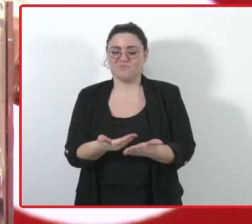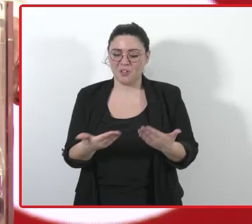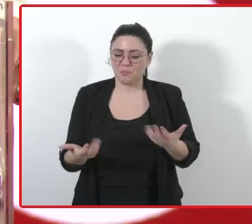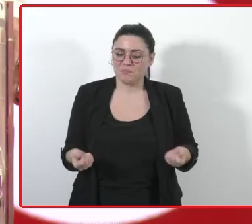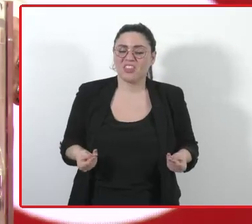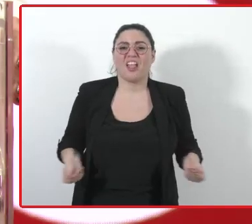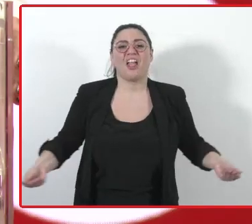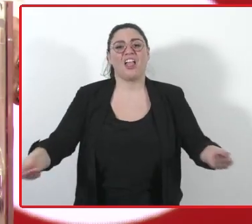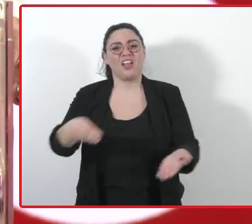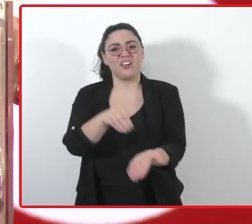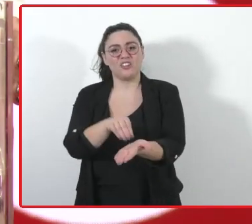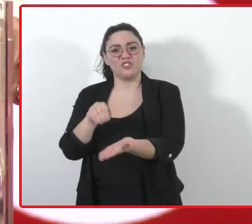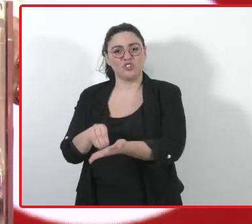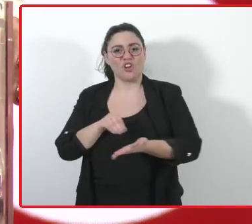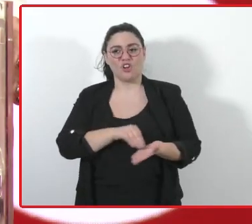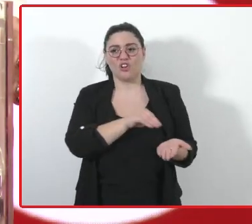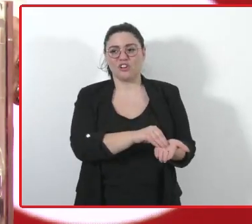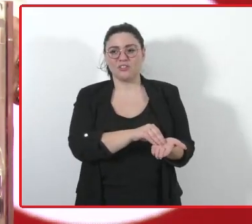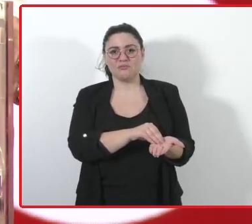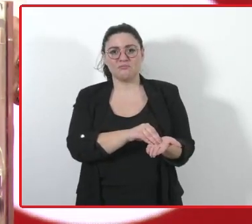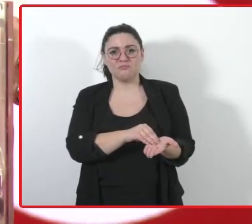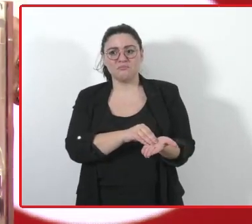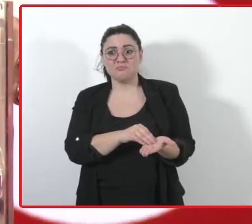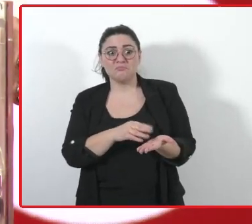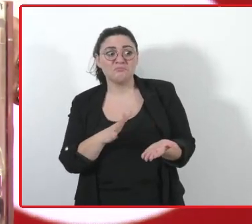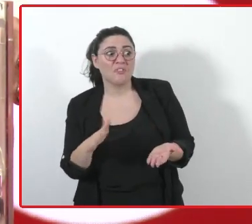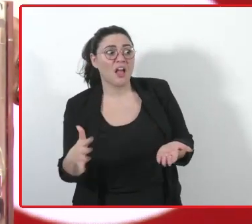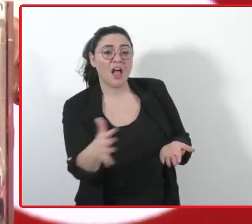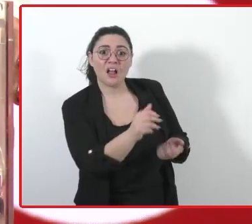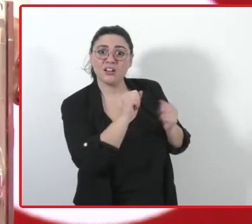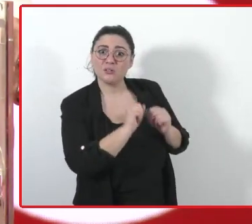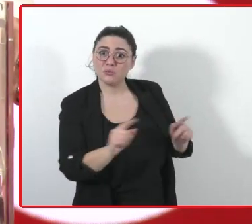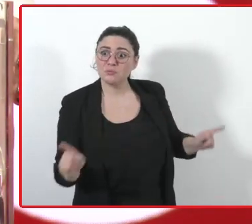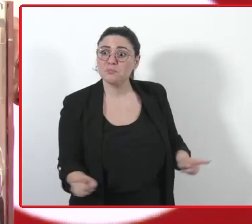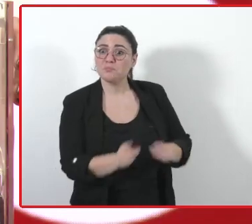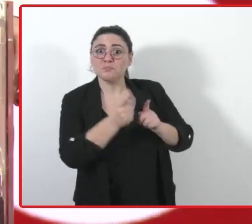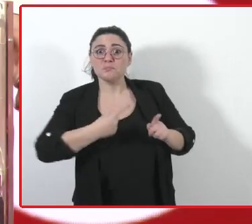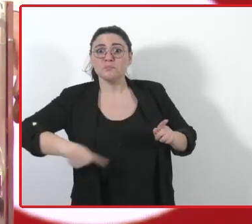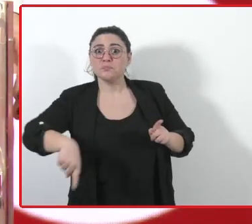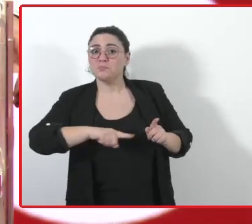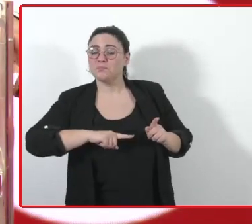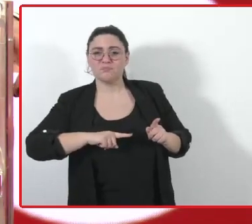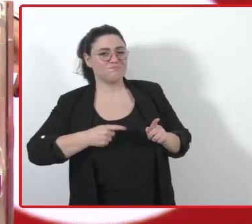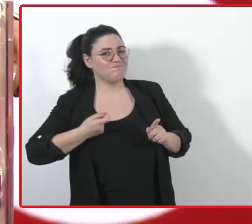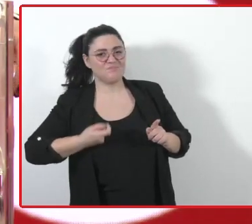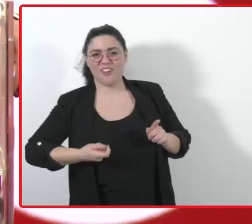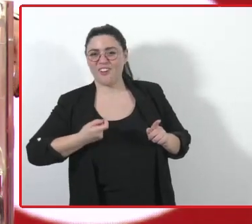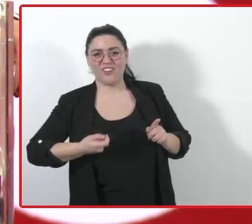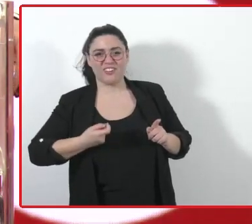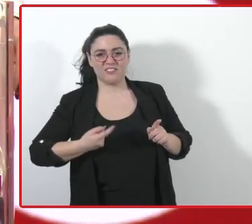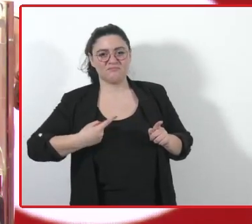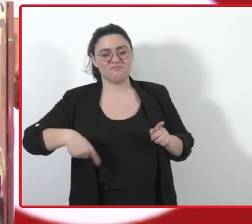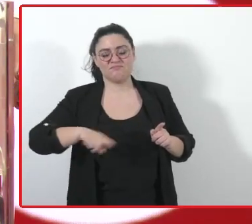in grado di contare di poter contare su un patrimonio così importante su un patrimonio umano così importante